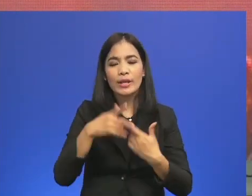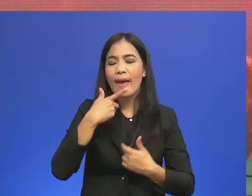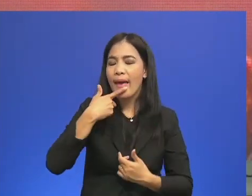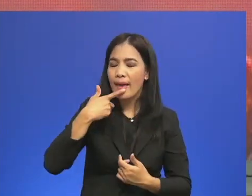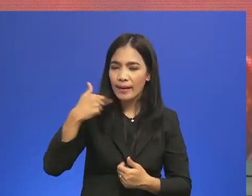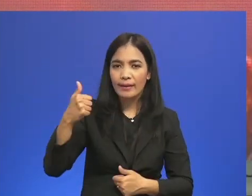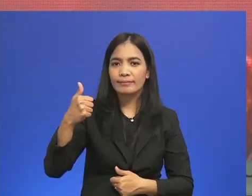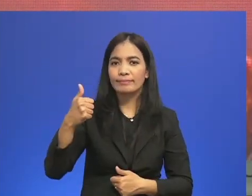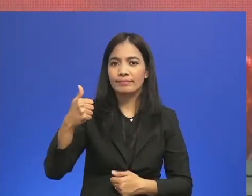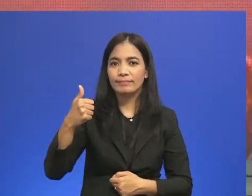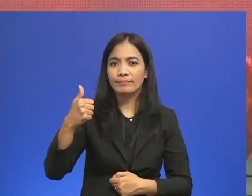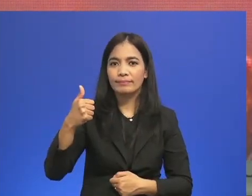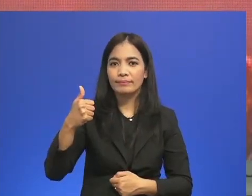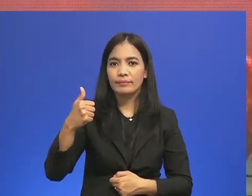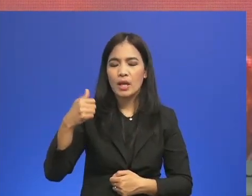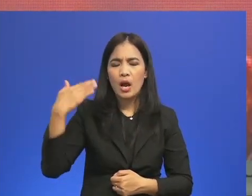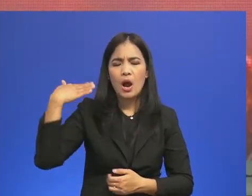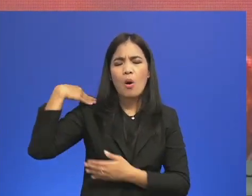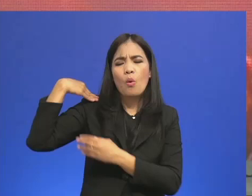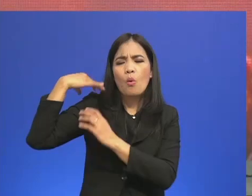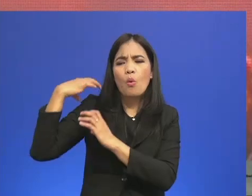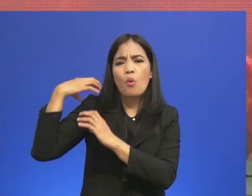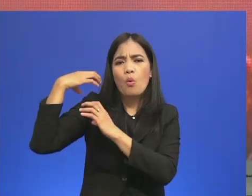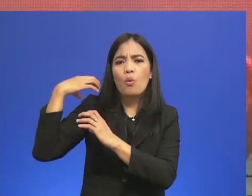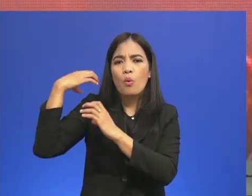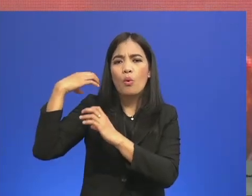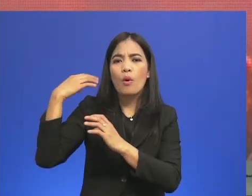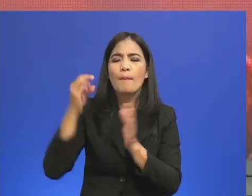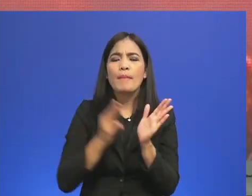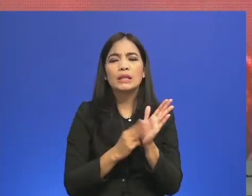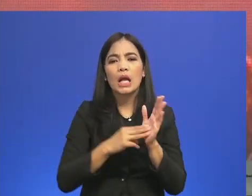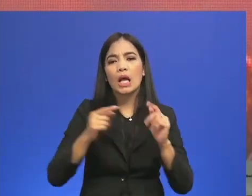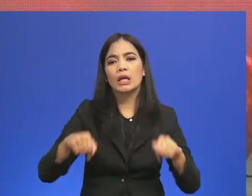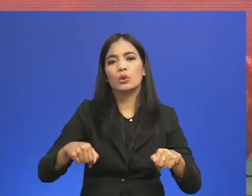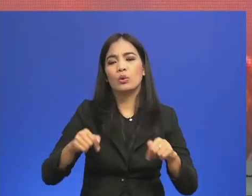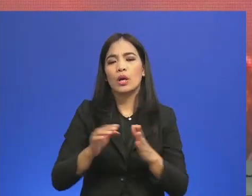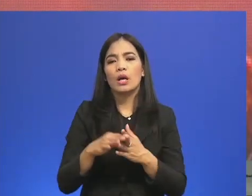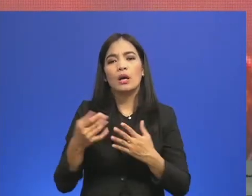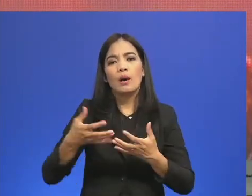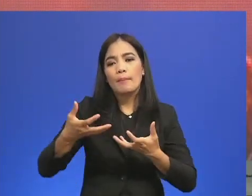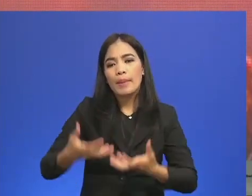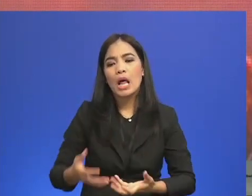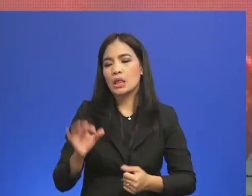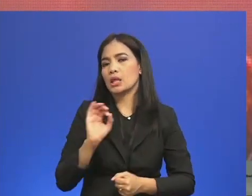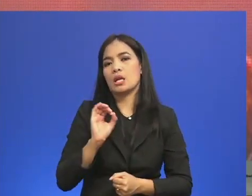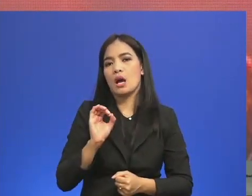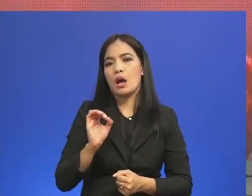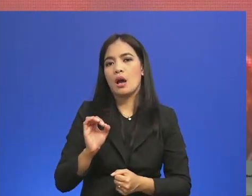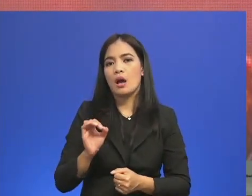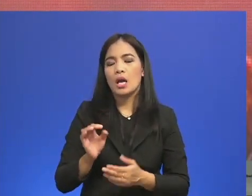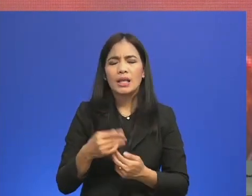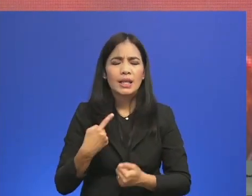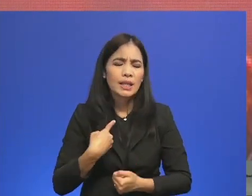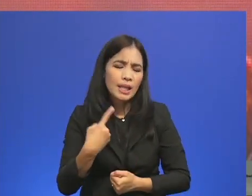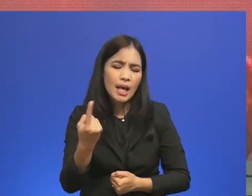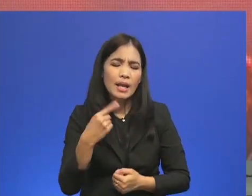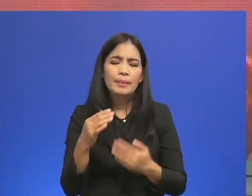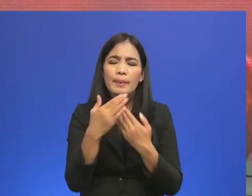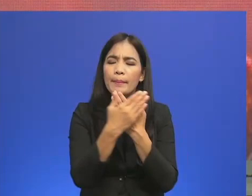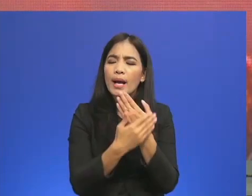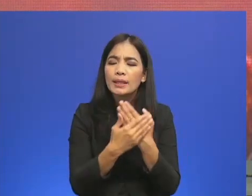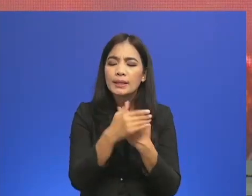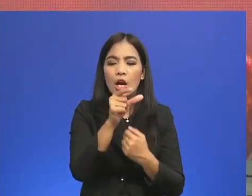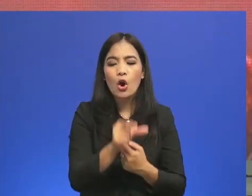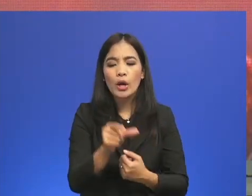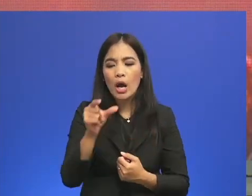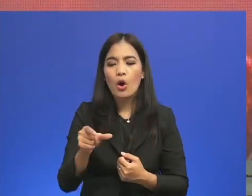enak. Beban yang kita pikul jadi ringan. Kita akan bisa lebih mengasihi